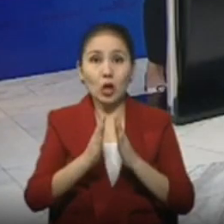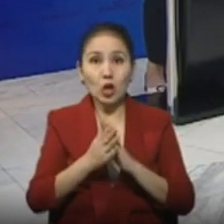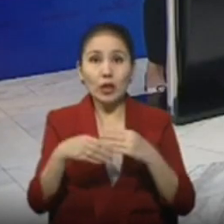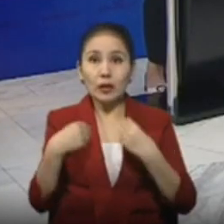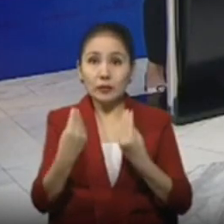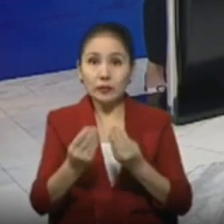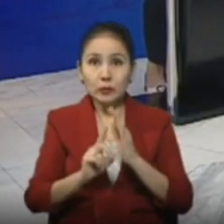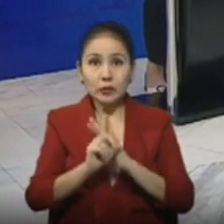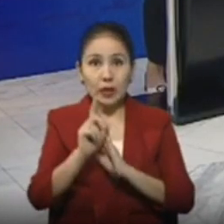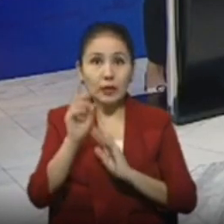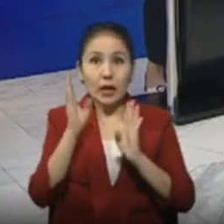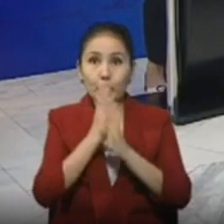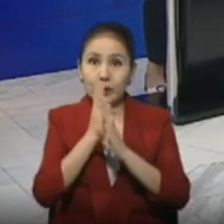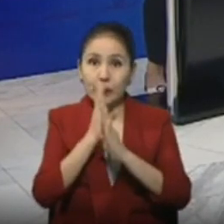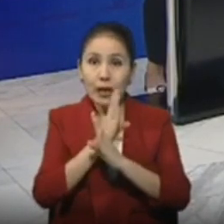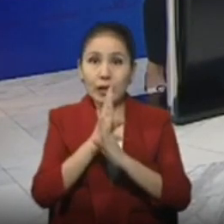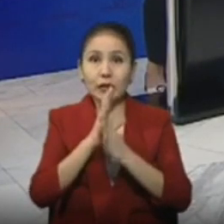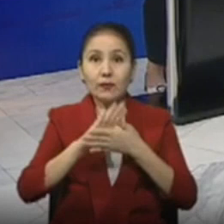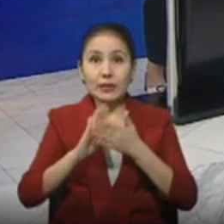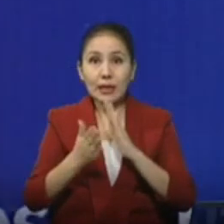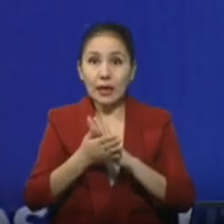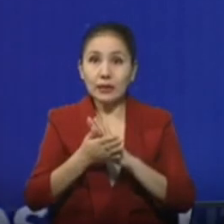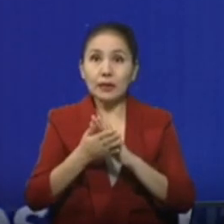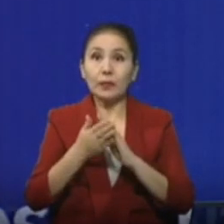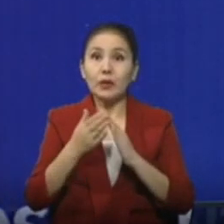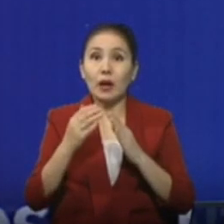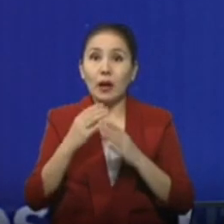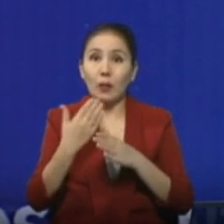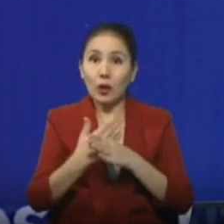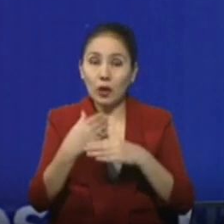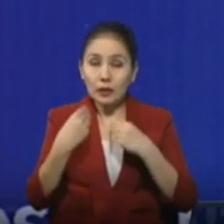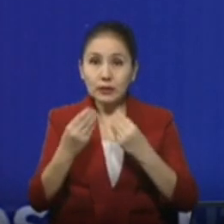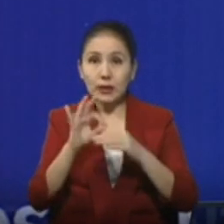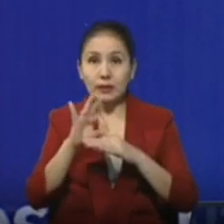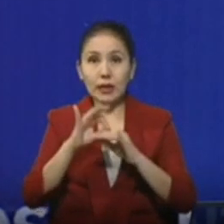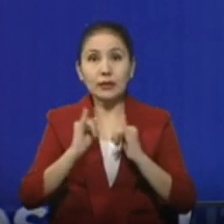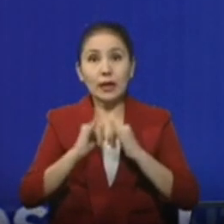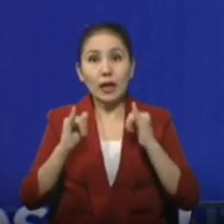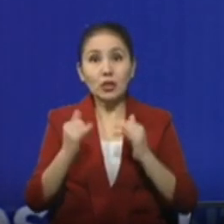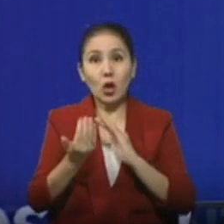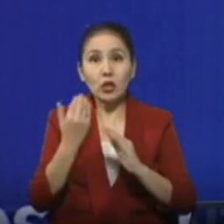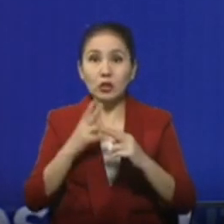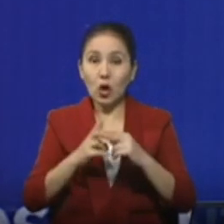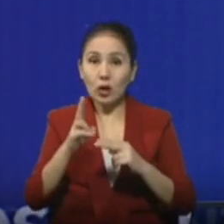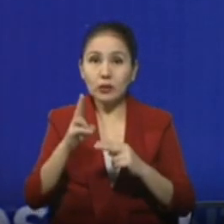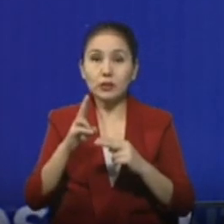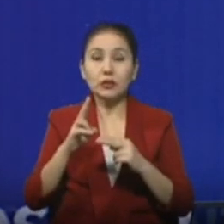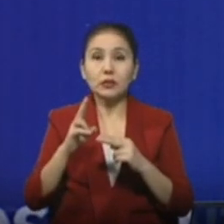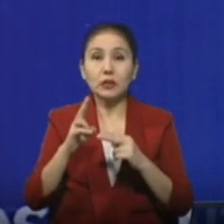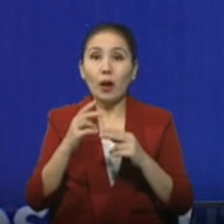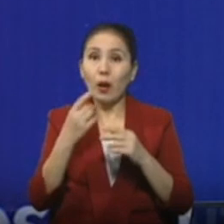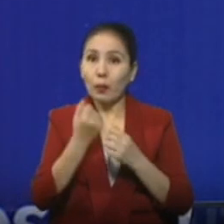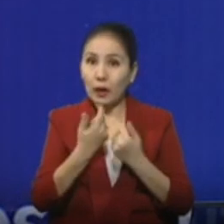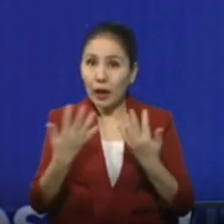boshlandi. Epidemiologik vaziyatni barqarorlashtirish, kasallikni tarqalishini oldini olish bo'yicha